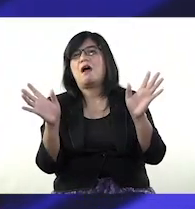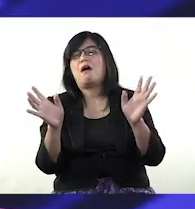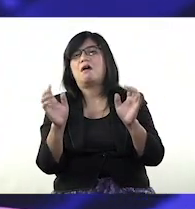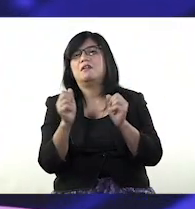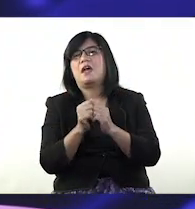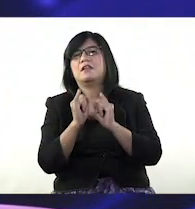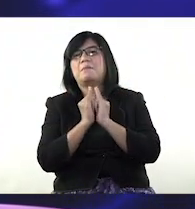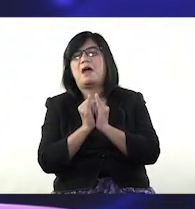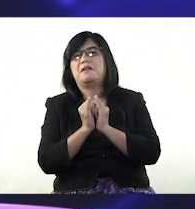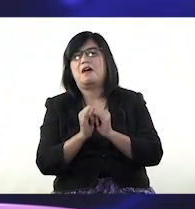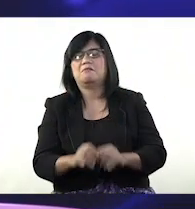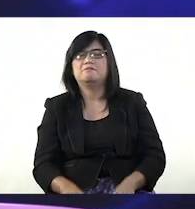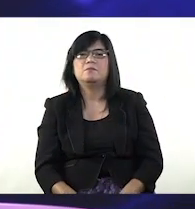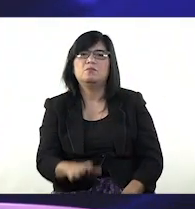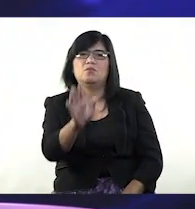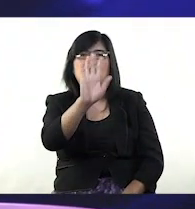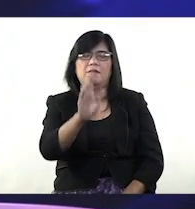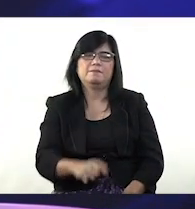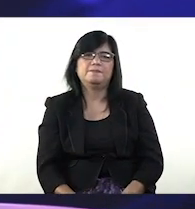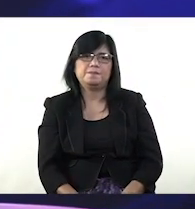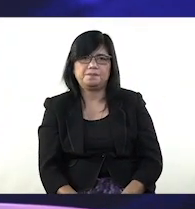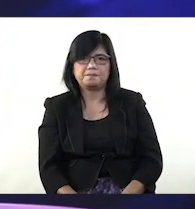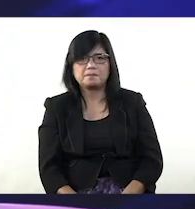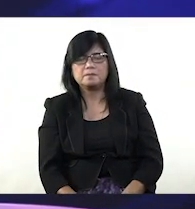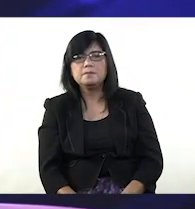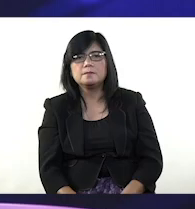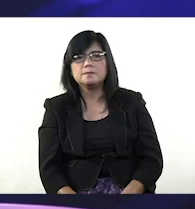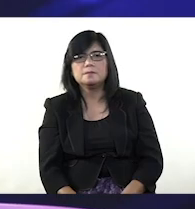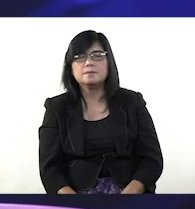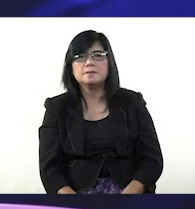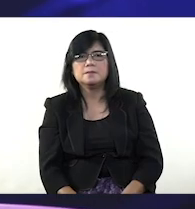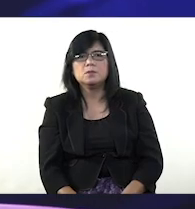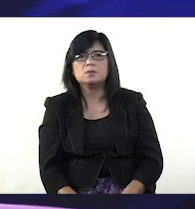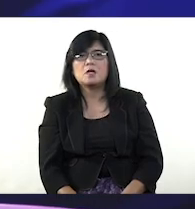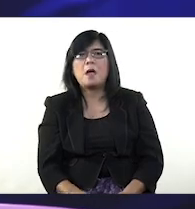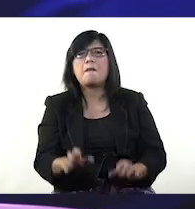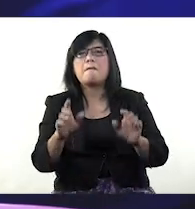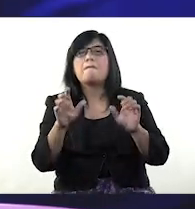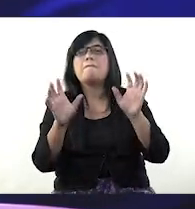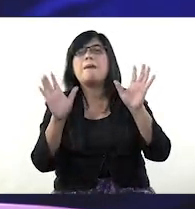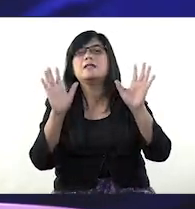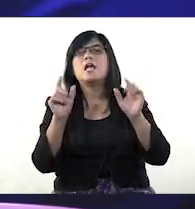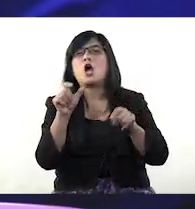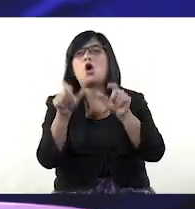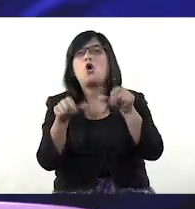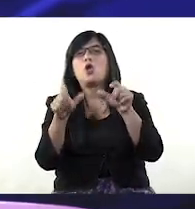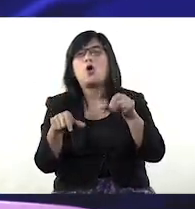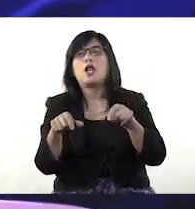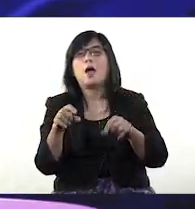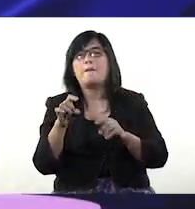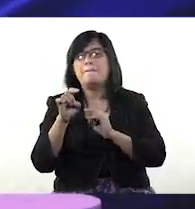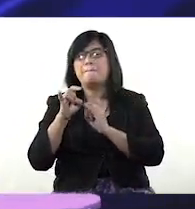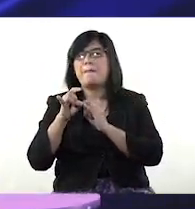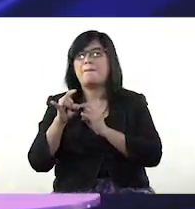Hai bukan karena mereka sedang dikuasai setan Hai tapi banyak orang ia membenci